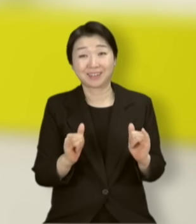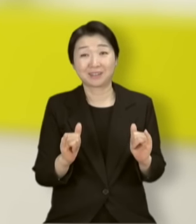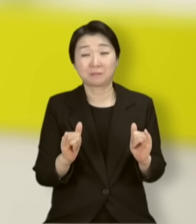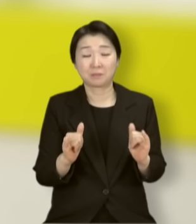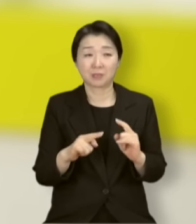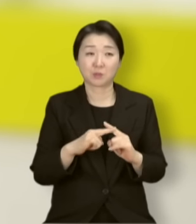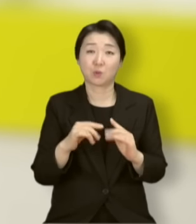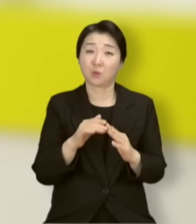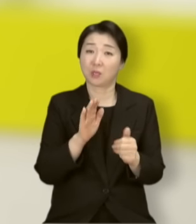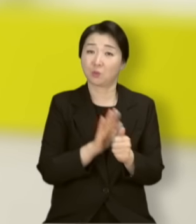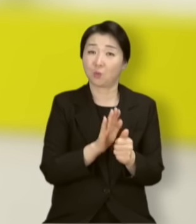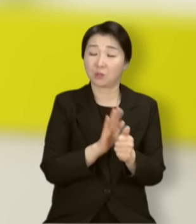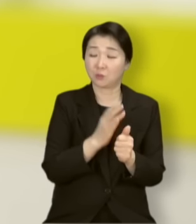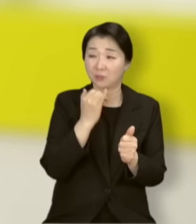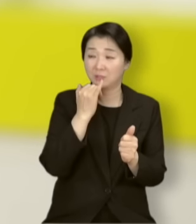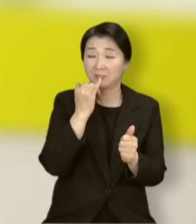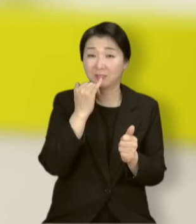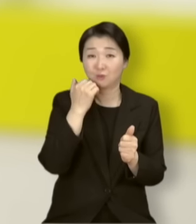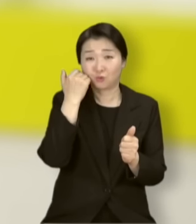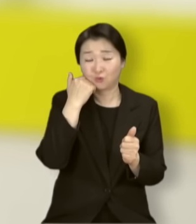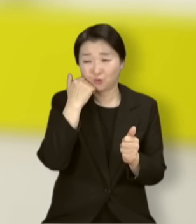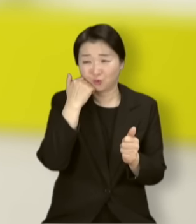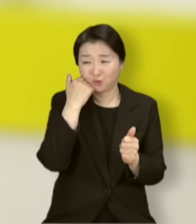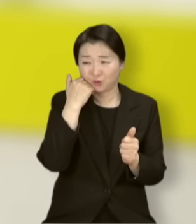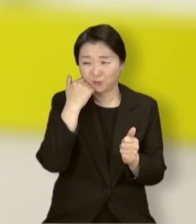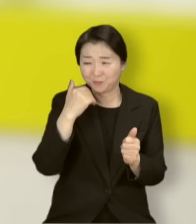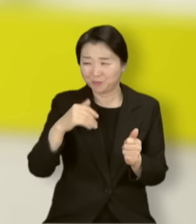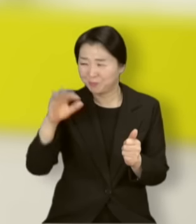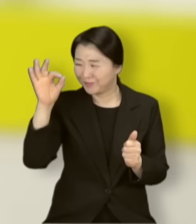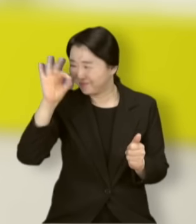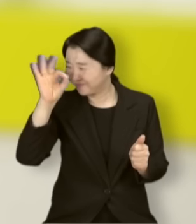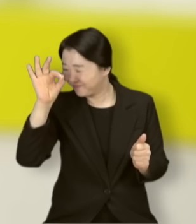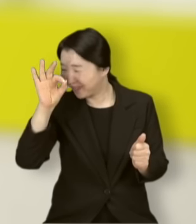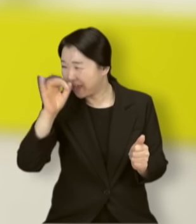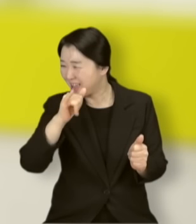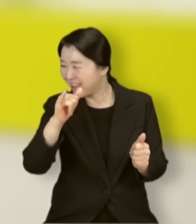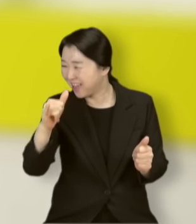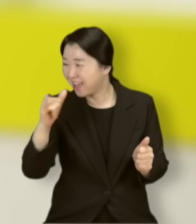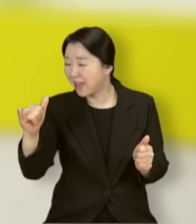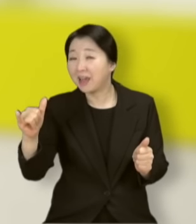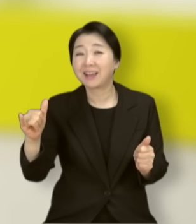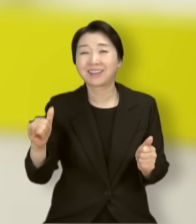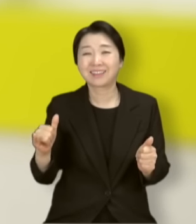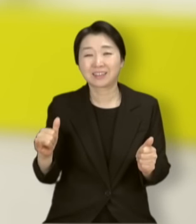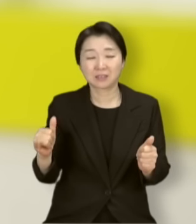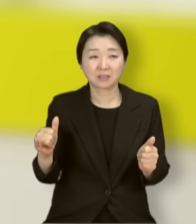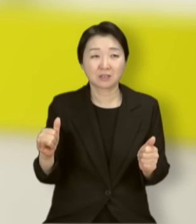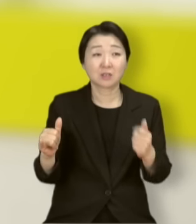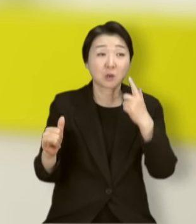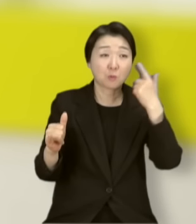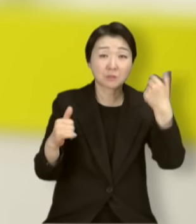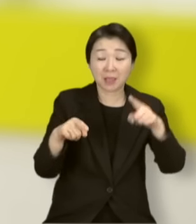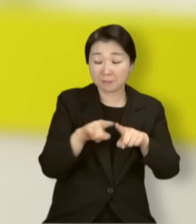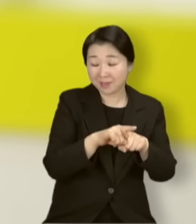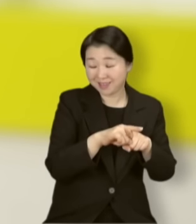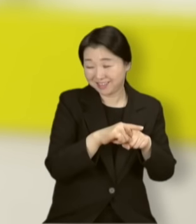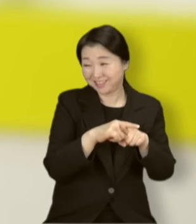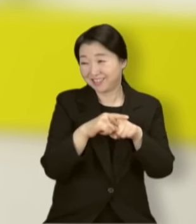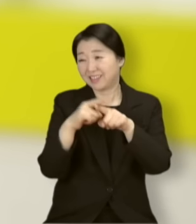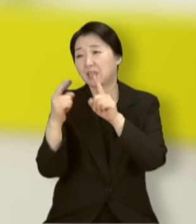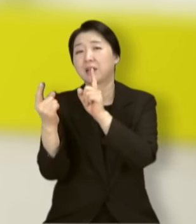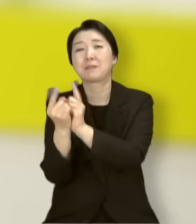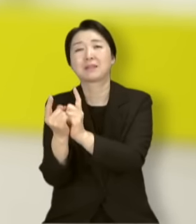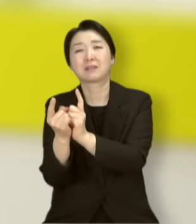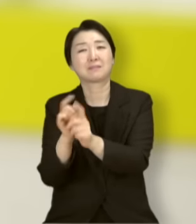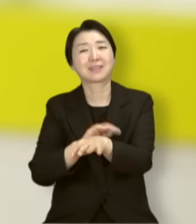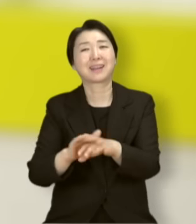분들, 교회를 도와주실 분들을 조금 연락해서 네. 목사님 모시고 이제 갔는데,